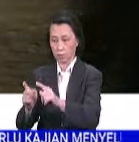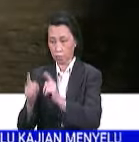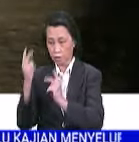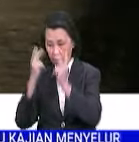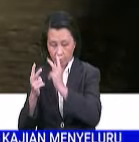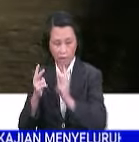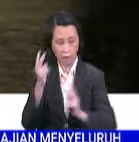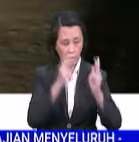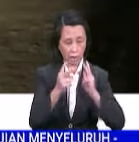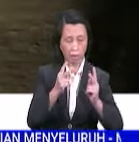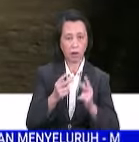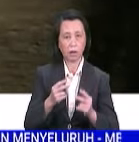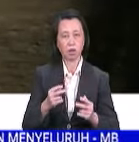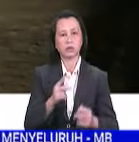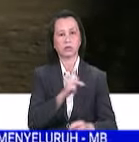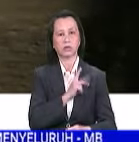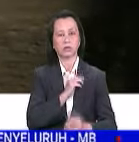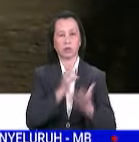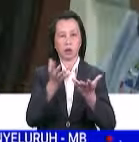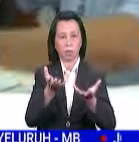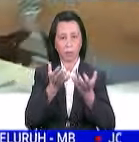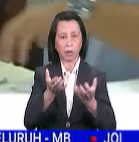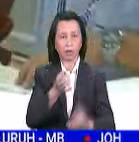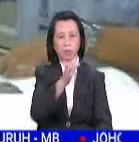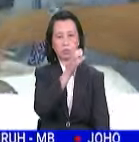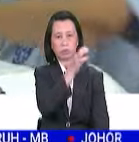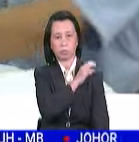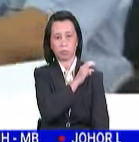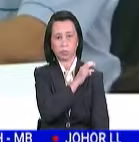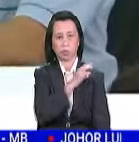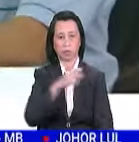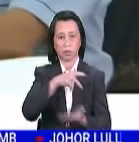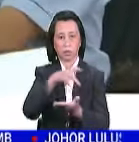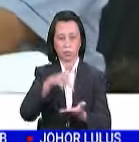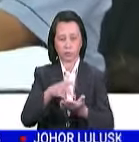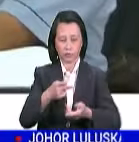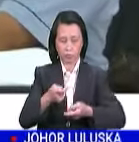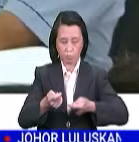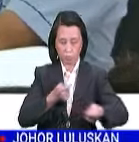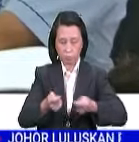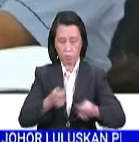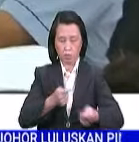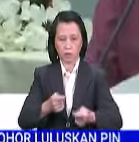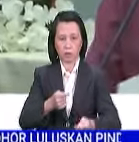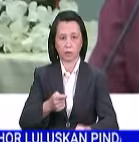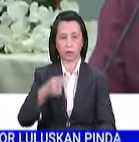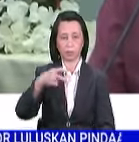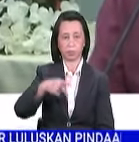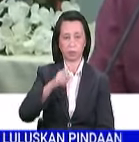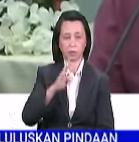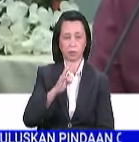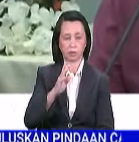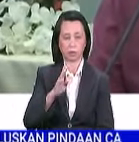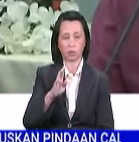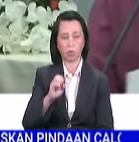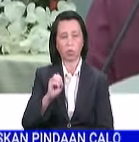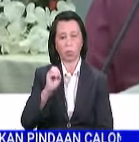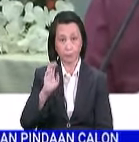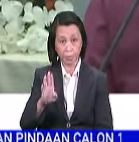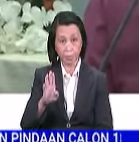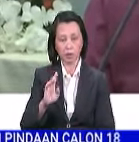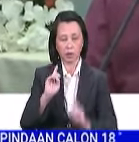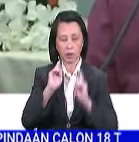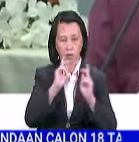ini, beliau mahukan pengurusi pusat kawalan operasi bencana daerah ini untuk kedua-dua